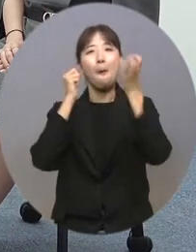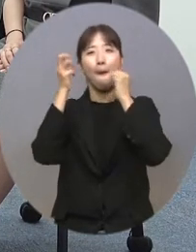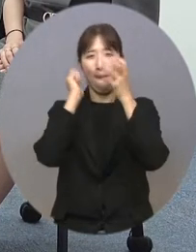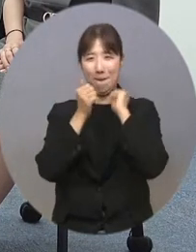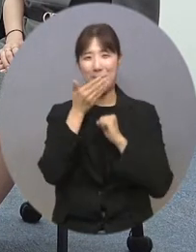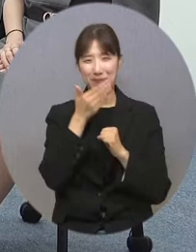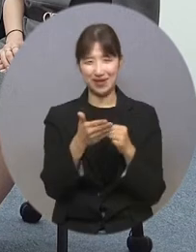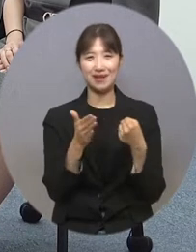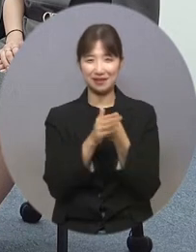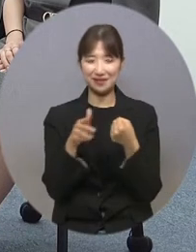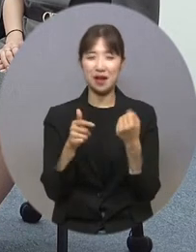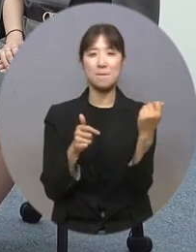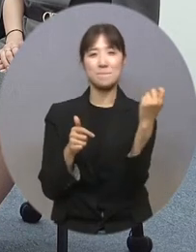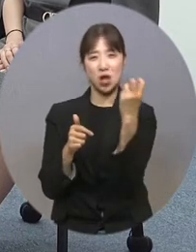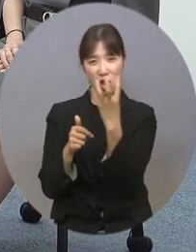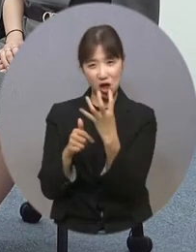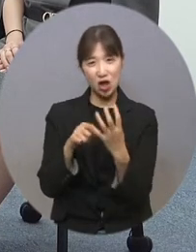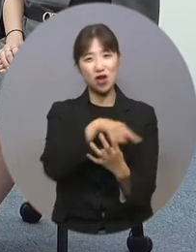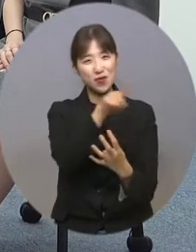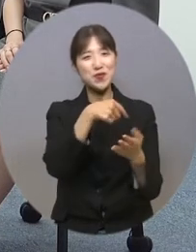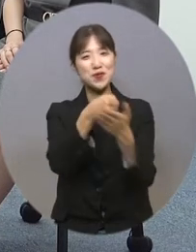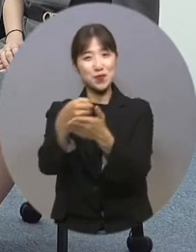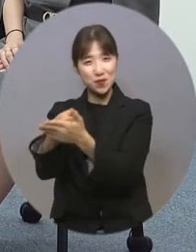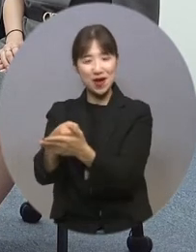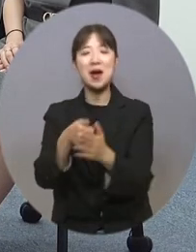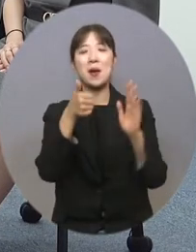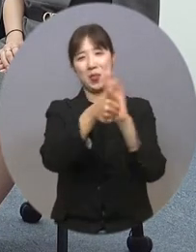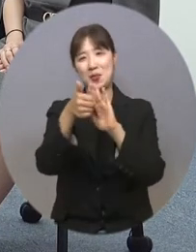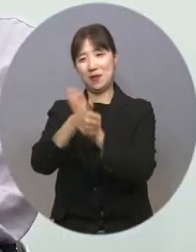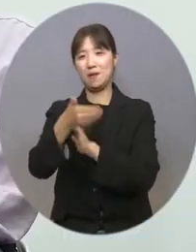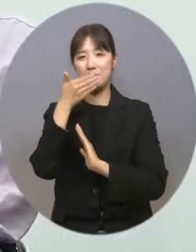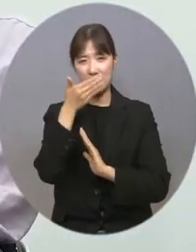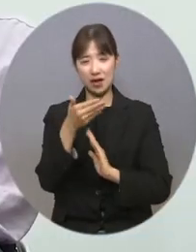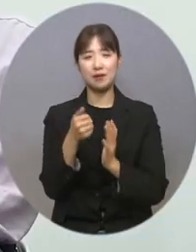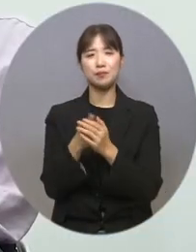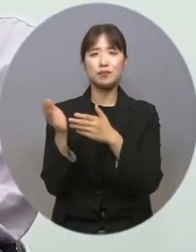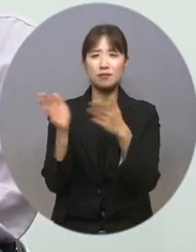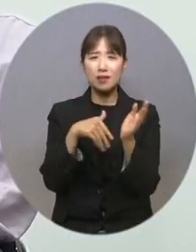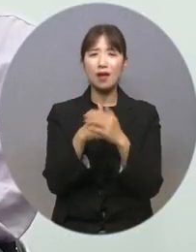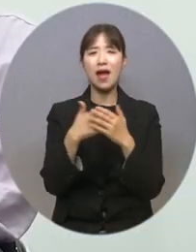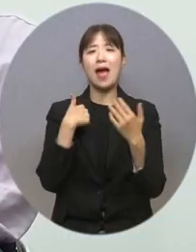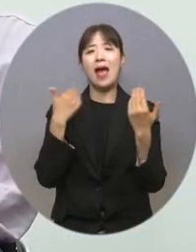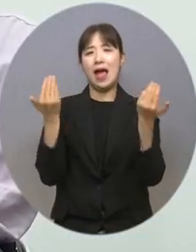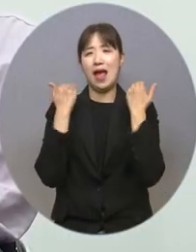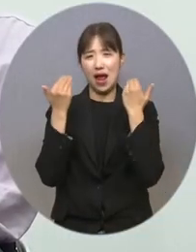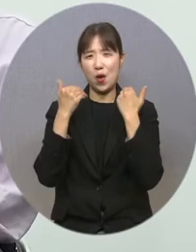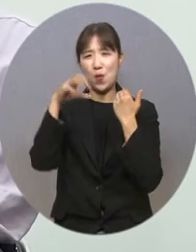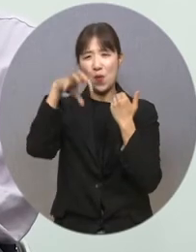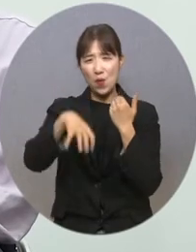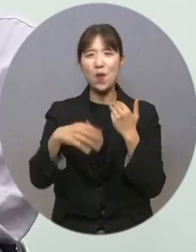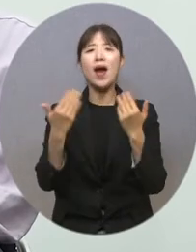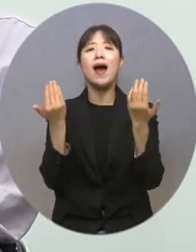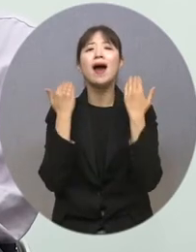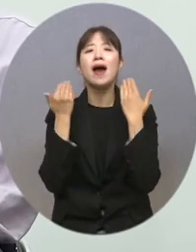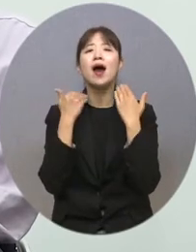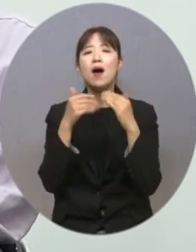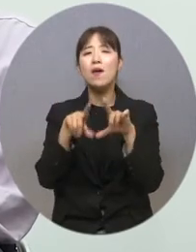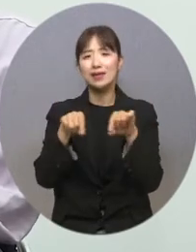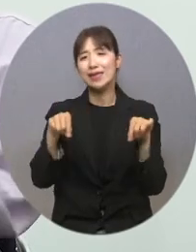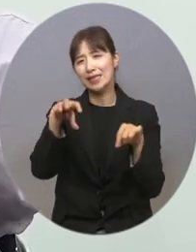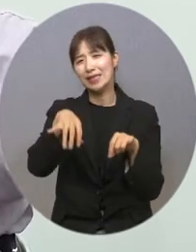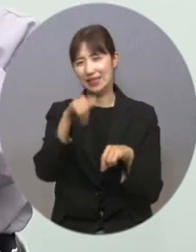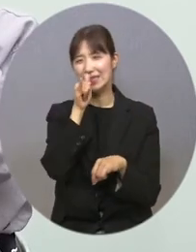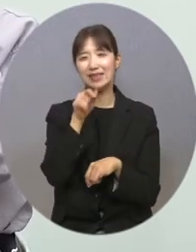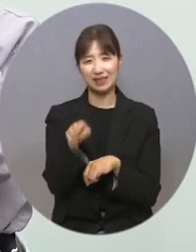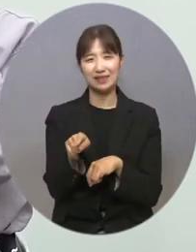이런 식당에 몇개 들어갈 수 있는 상황이고 근데 이제 학교 같은 데를 아니라 보면 지그 학식 땅